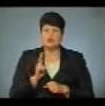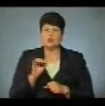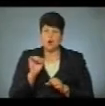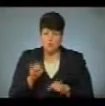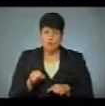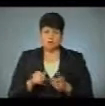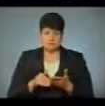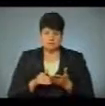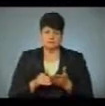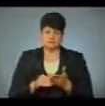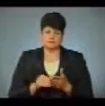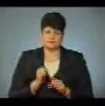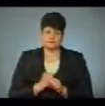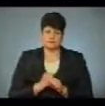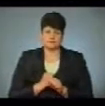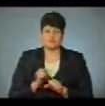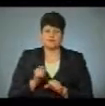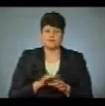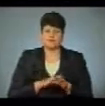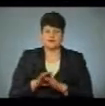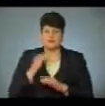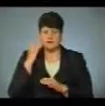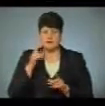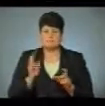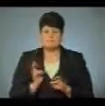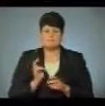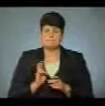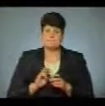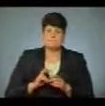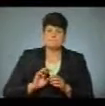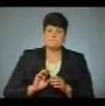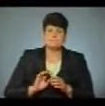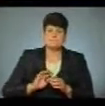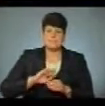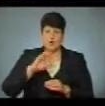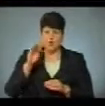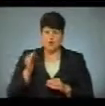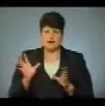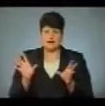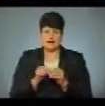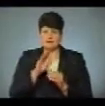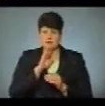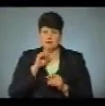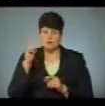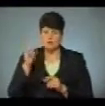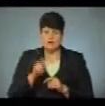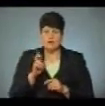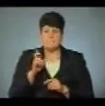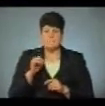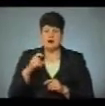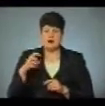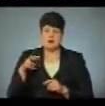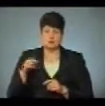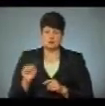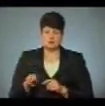цього доєдналися. Щоб здійснити мрію піднятися на Говерло, Олександра Колісник разом із матір'ю приїхали до Тернополя із Бахмута